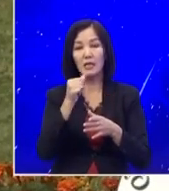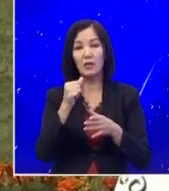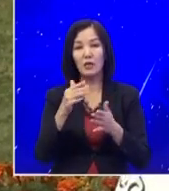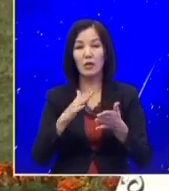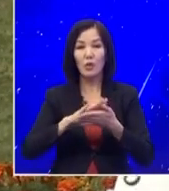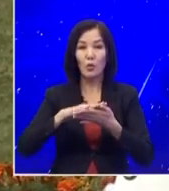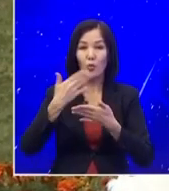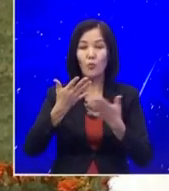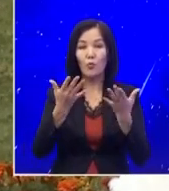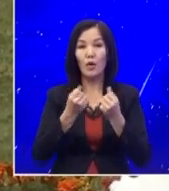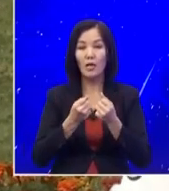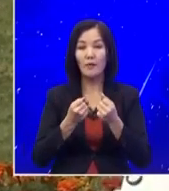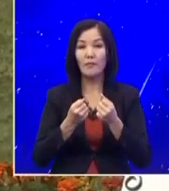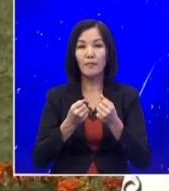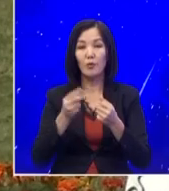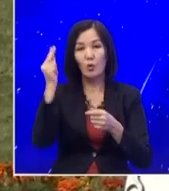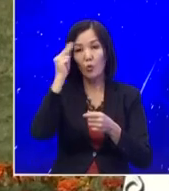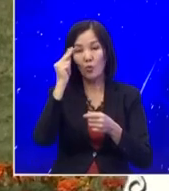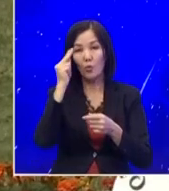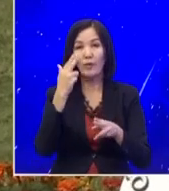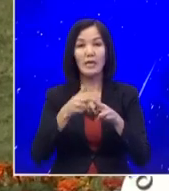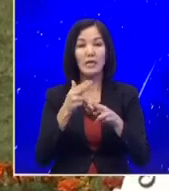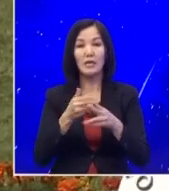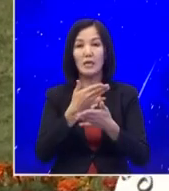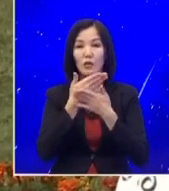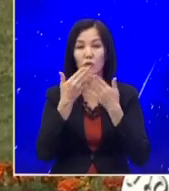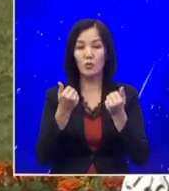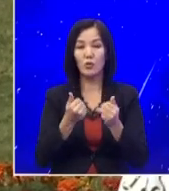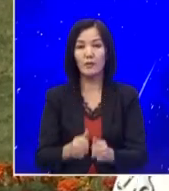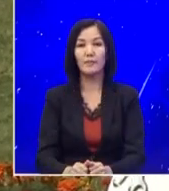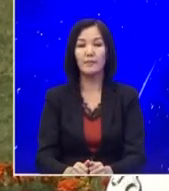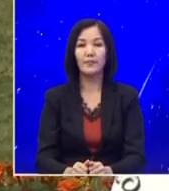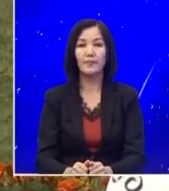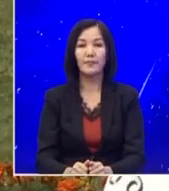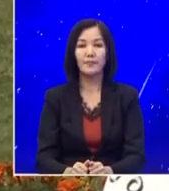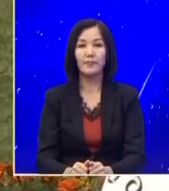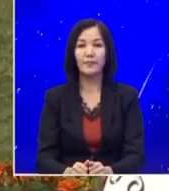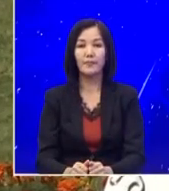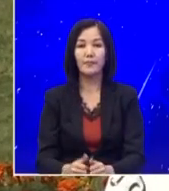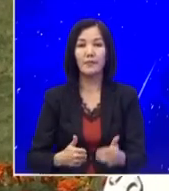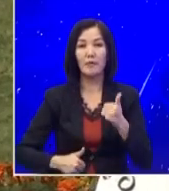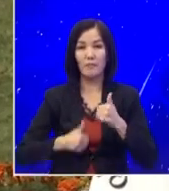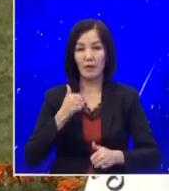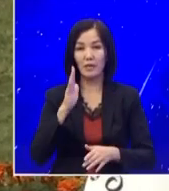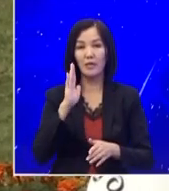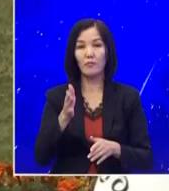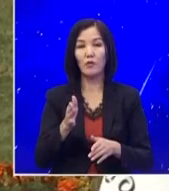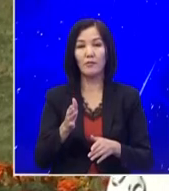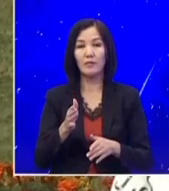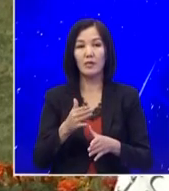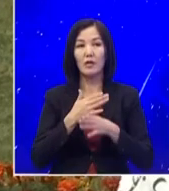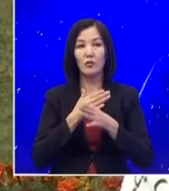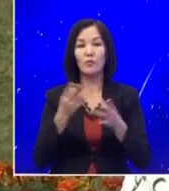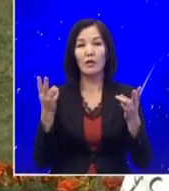жетістіктерге жетіп, үлкен бір жетістіктерге жетсек, осы кісілердің арқасында кейін мақтанатын боламыз. Көмек